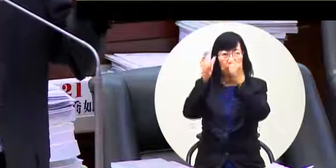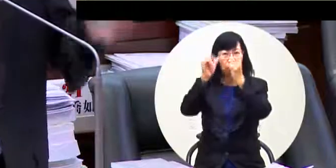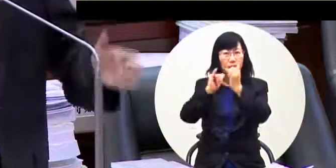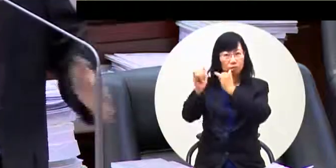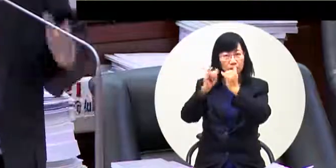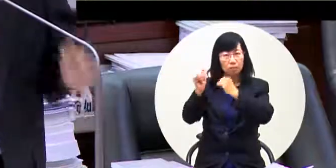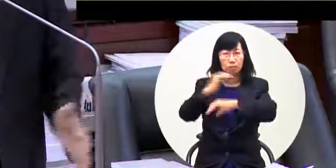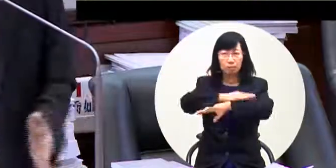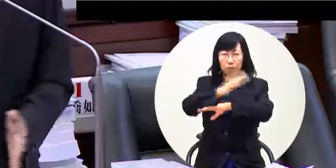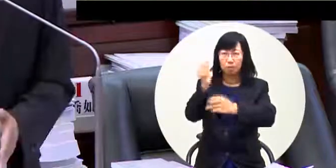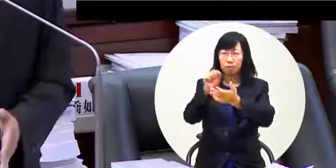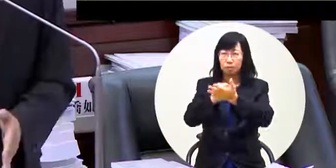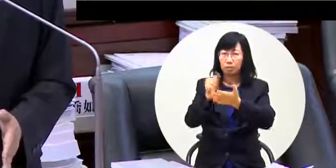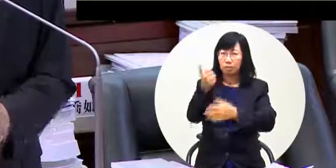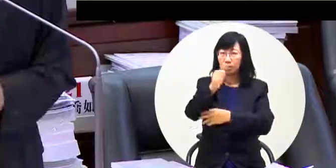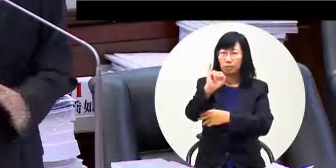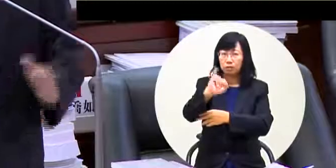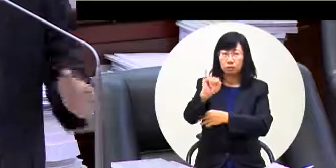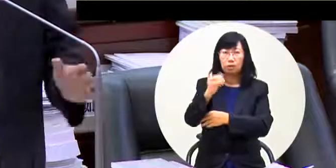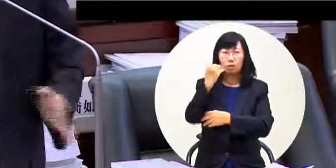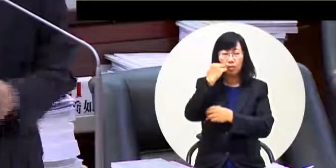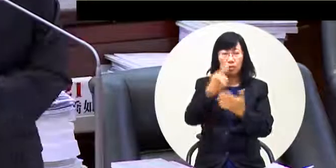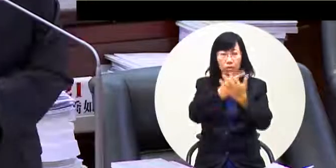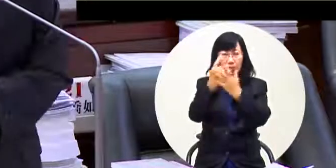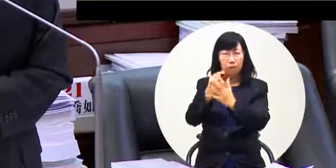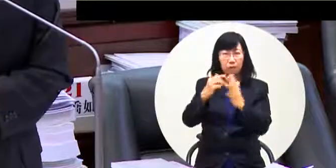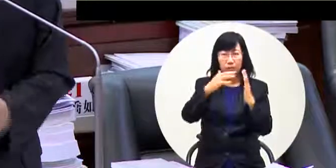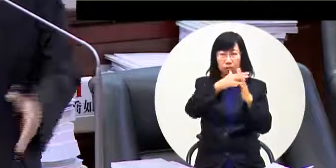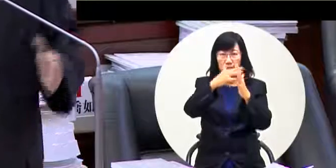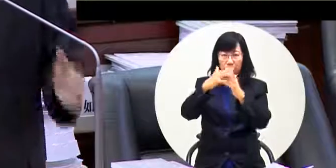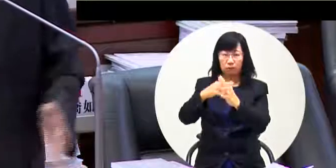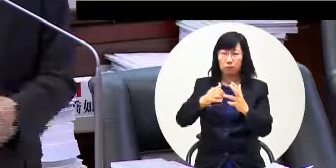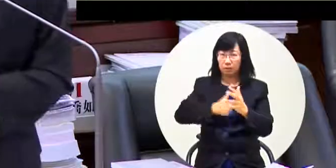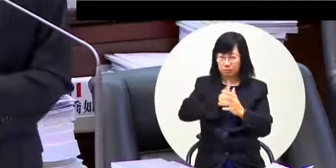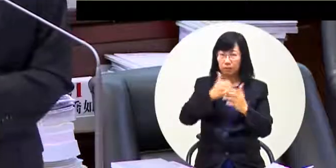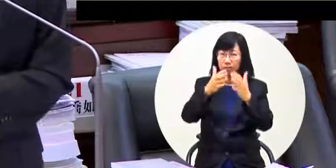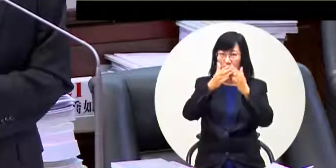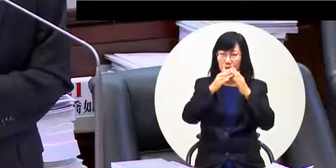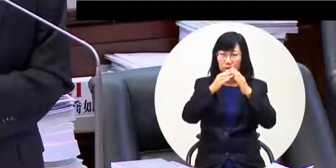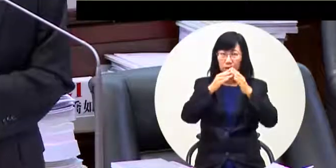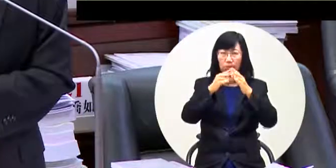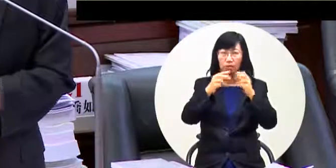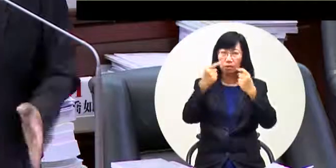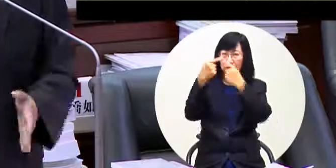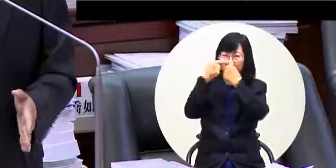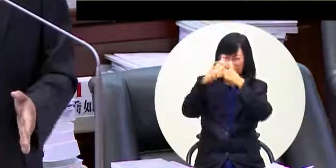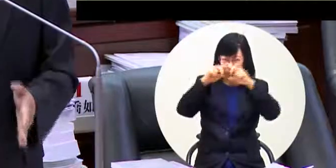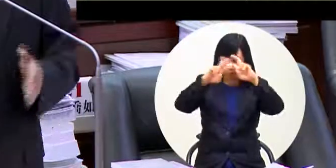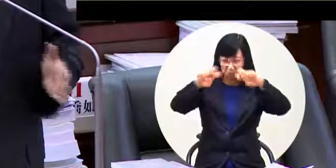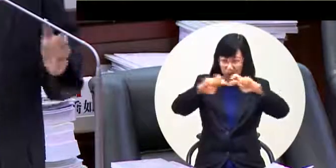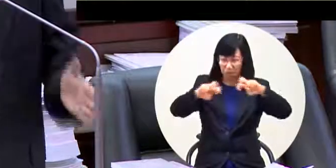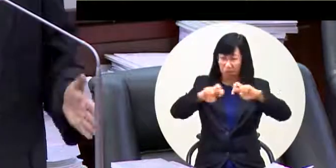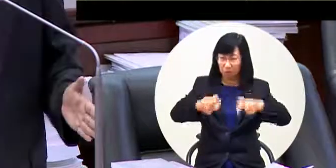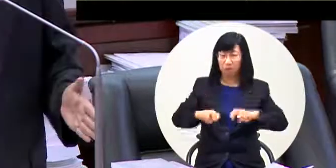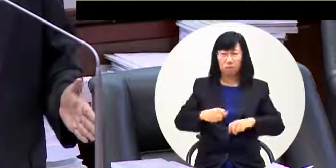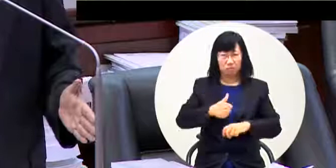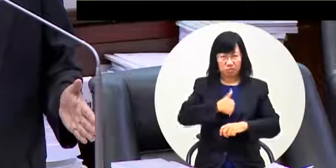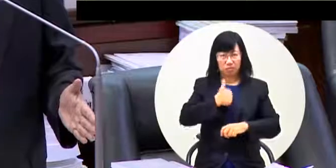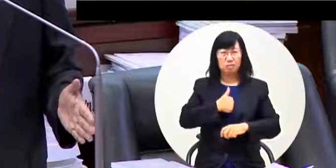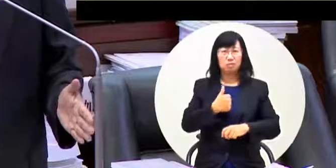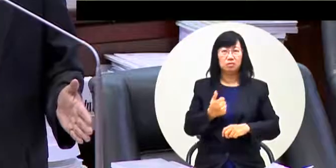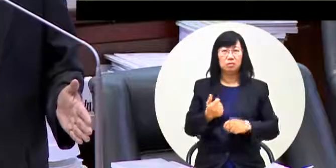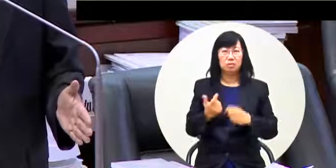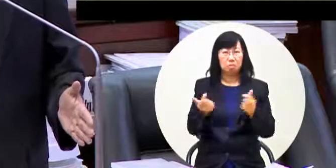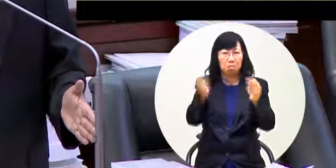如果单单要研究起来都会有这样的结论，我不是在危言耸听。但是呢，我们最重要是什